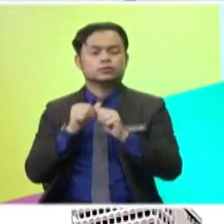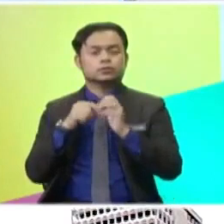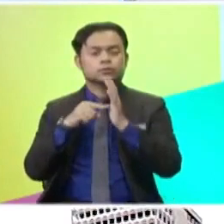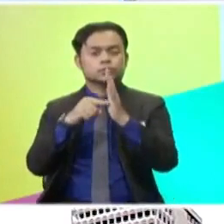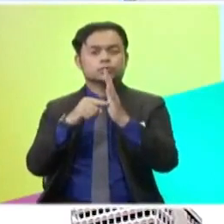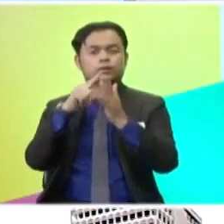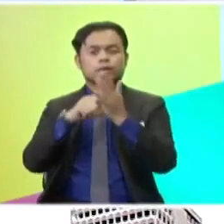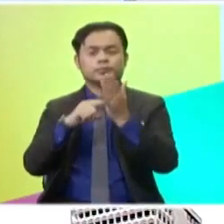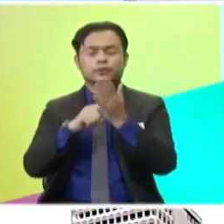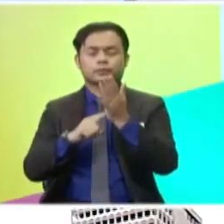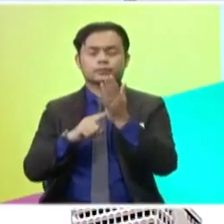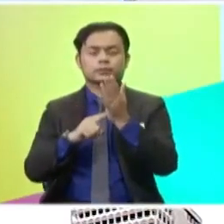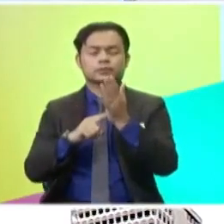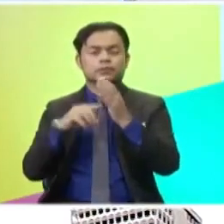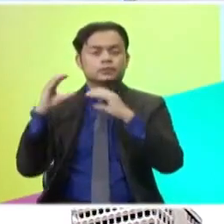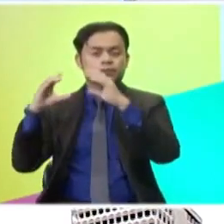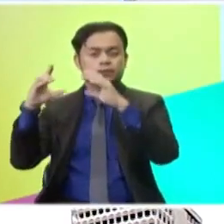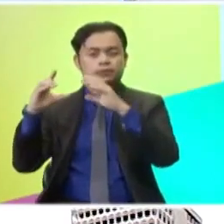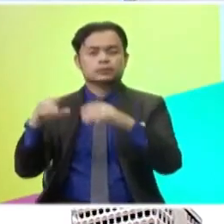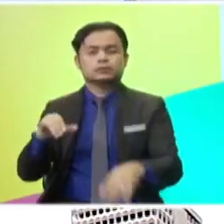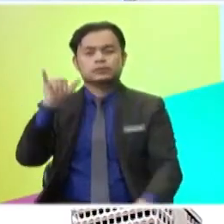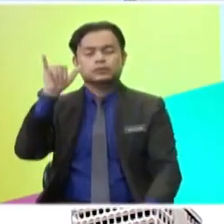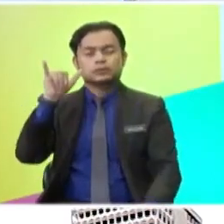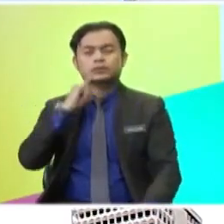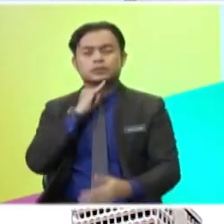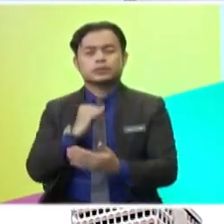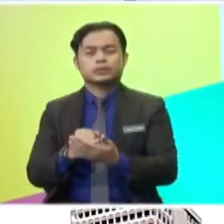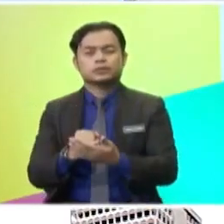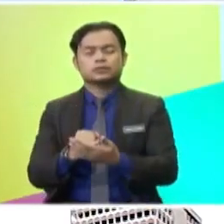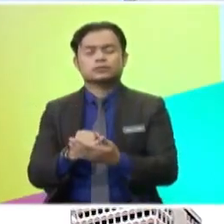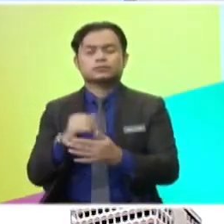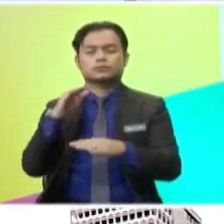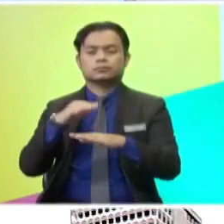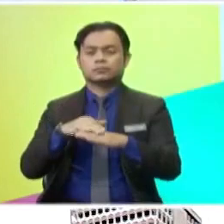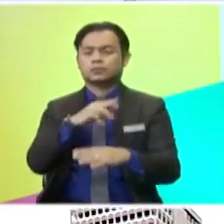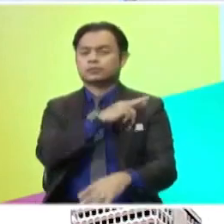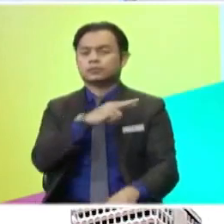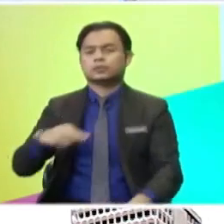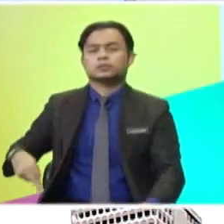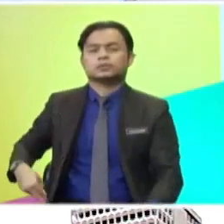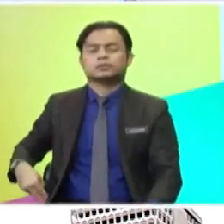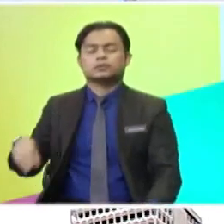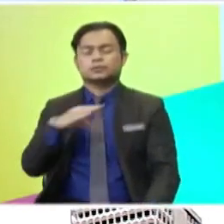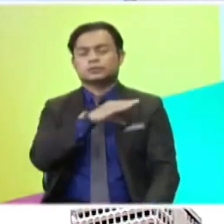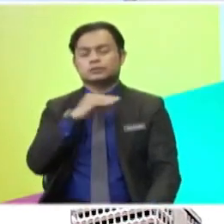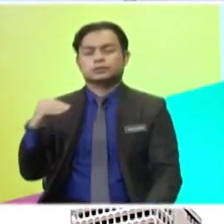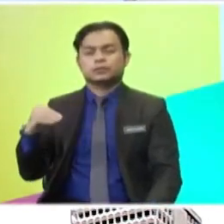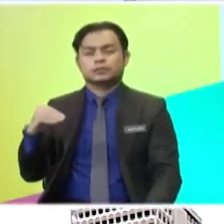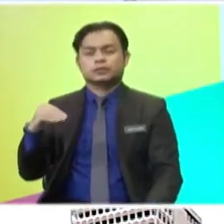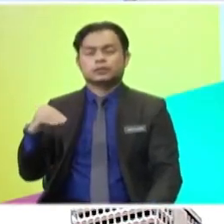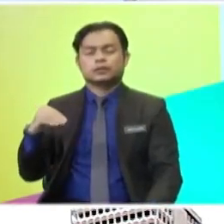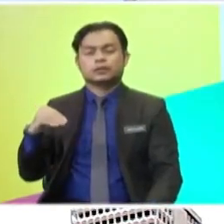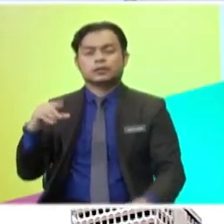penghinaan kepada raja yang di Pertuan Agong, Raja-Raja Melayu dan juga lambang-lambang kebesaran mereka. Jangan